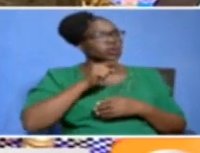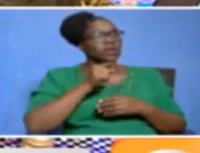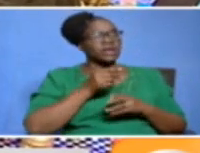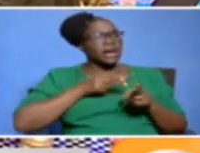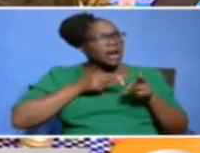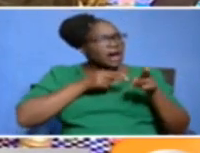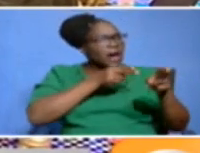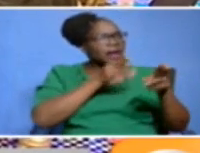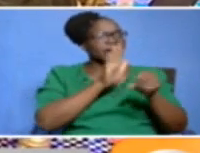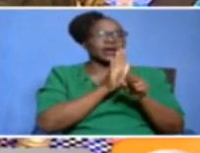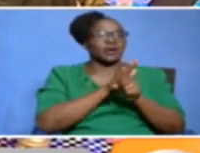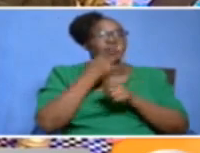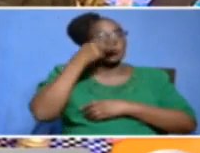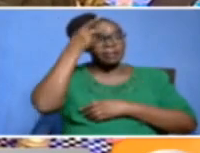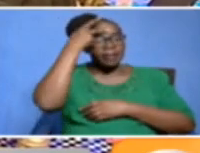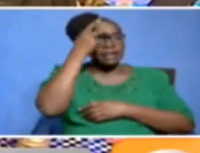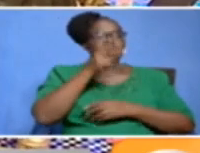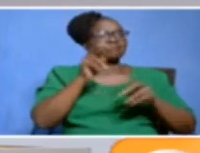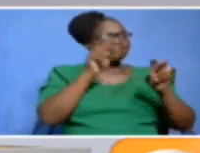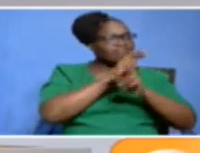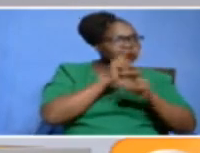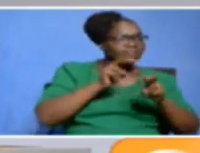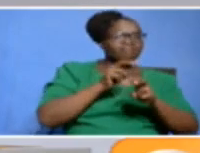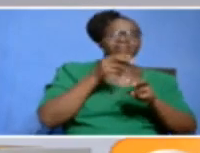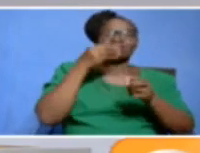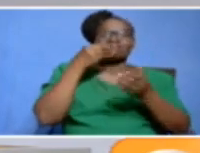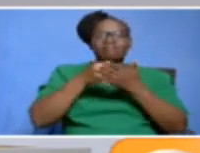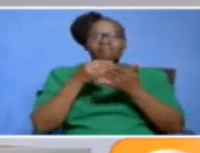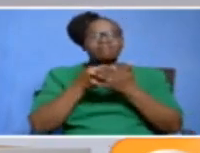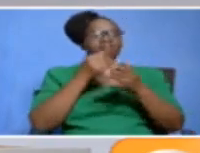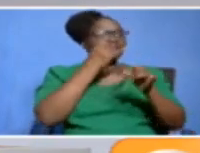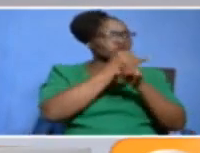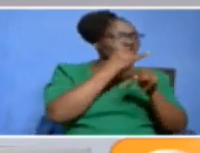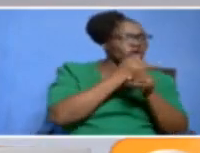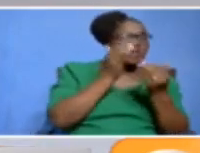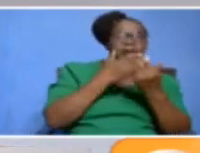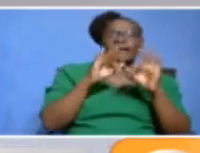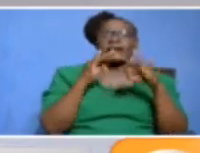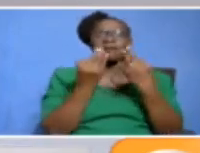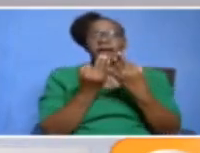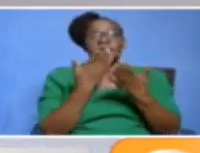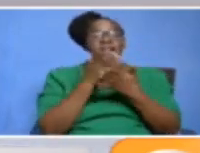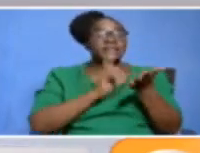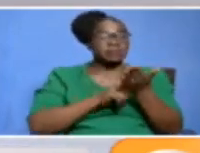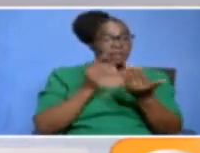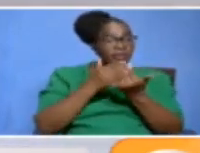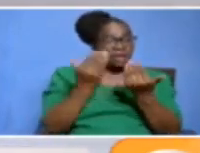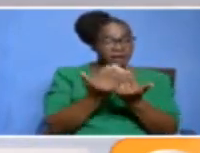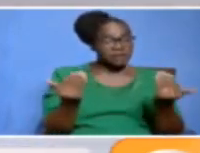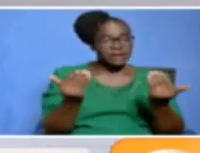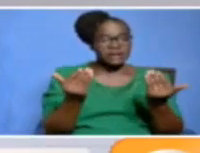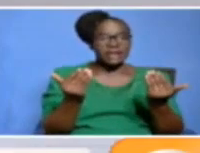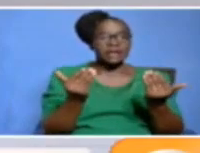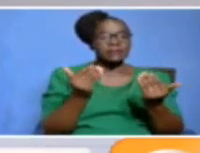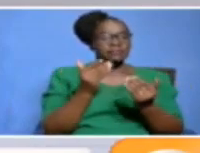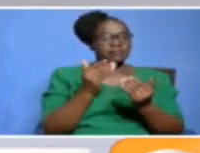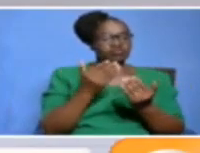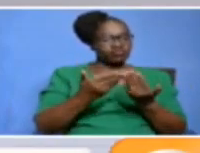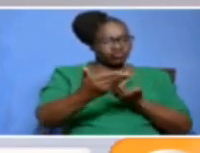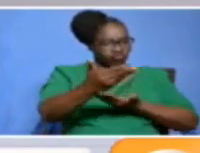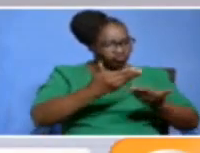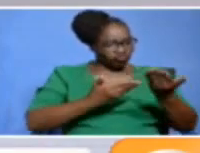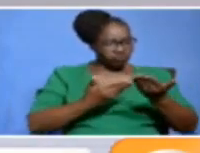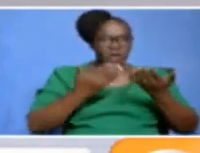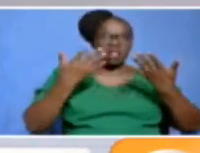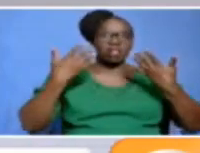sisi kama wazazi katika ile hali ya kutafuta kulipa karo na kulisha family, kiasi ya kuwa ule ulezi wa kuwa moja kwa moja na mwanao